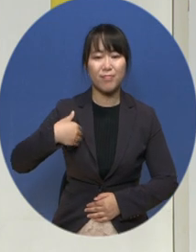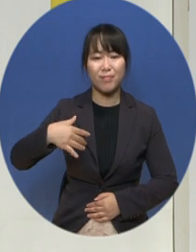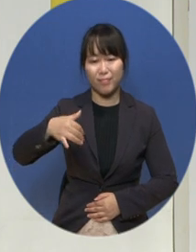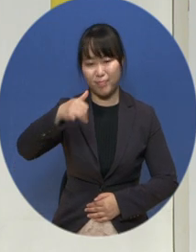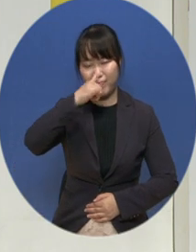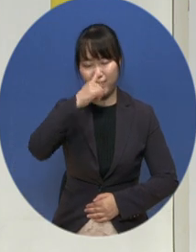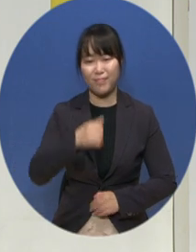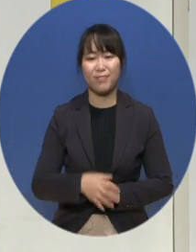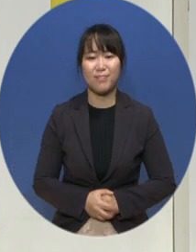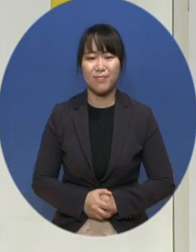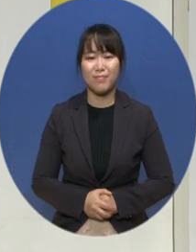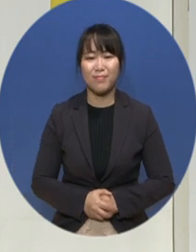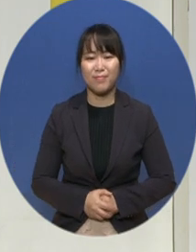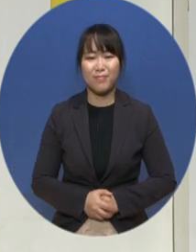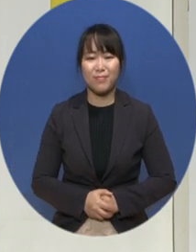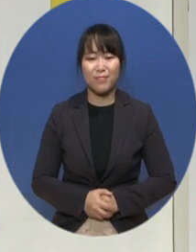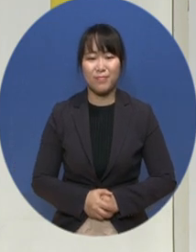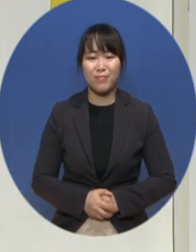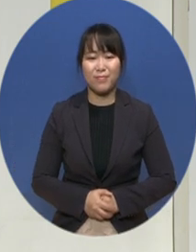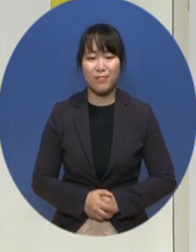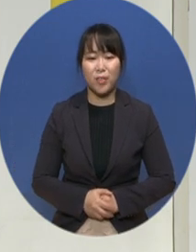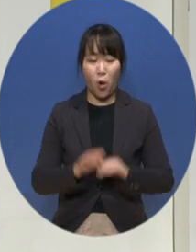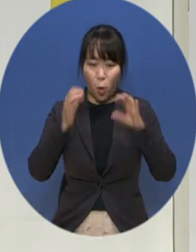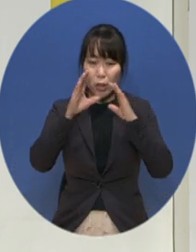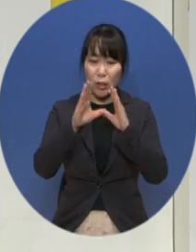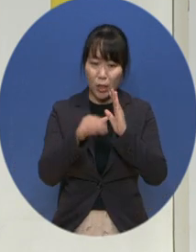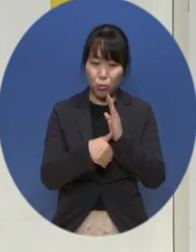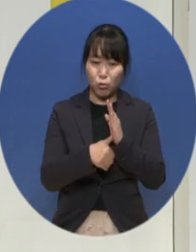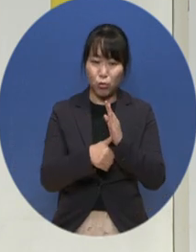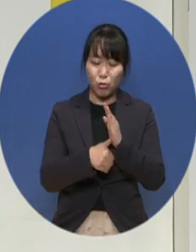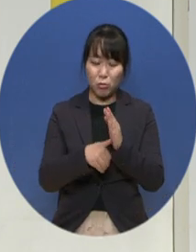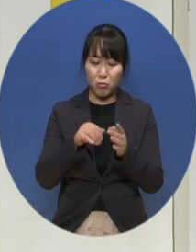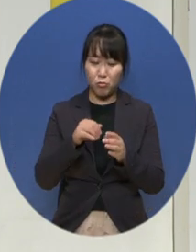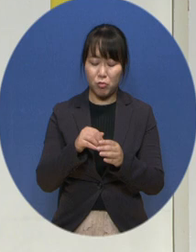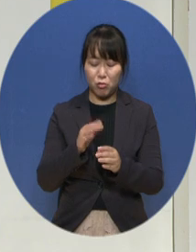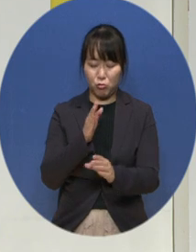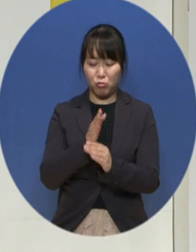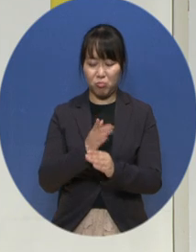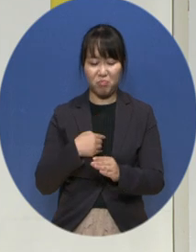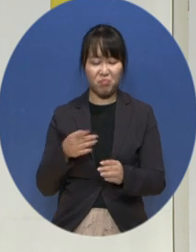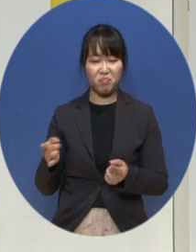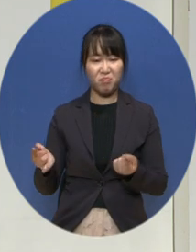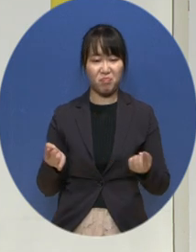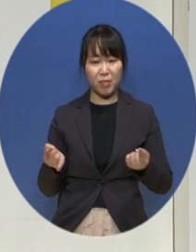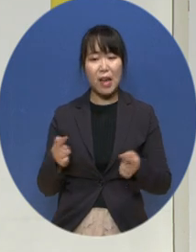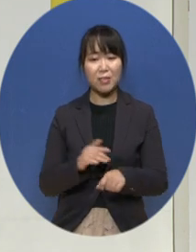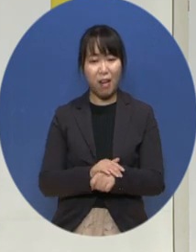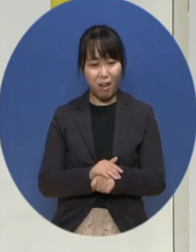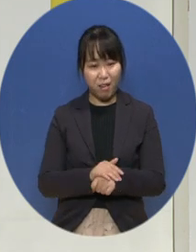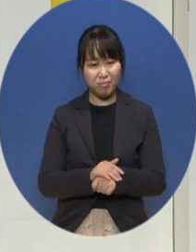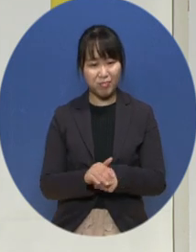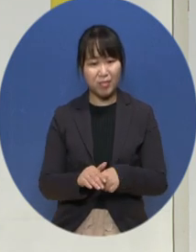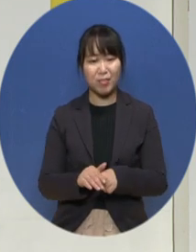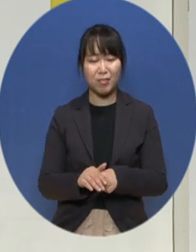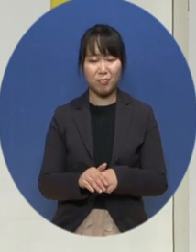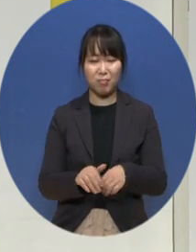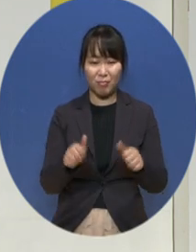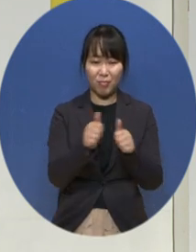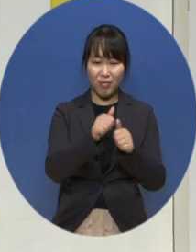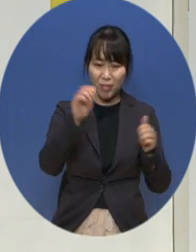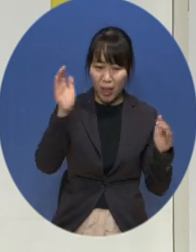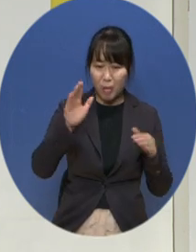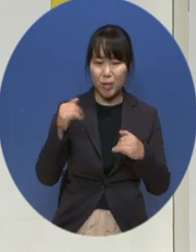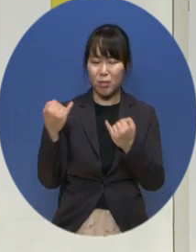자신감은 있어야 또 이렇게 어릴때도 예 이렇게 다 이렇게 강남에서 조정도 잘하고 예 잘